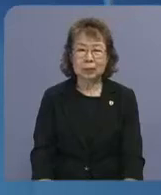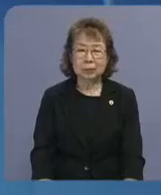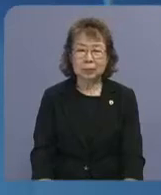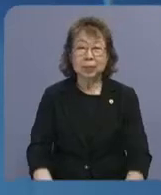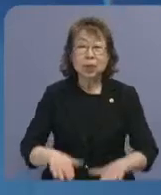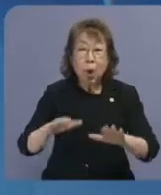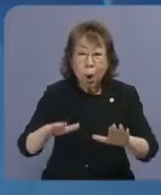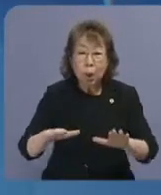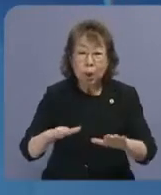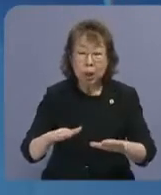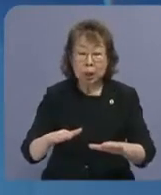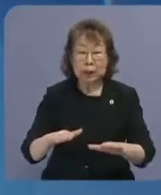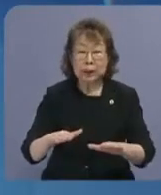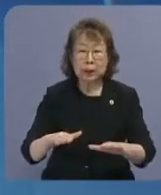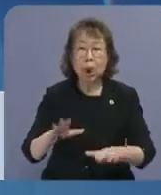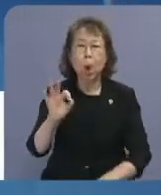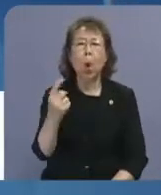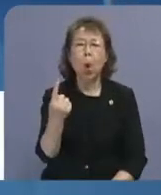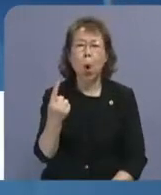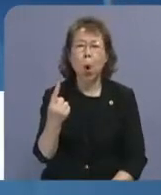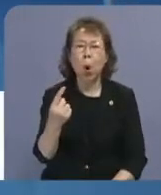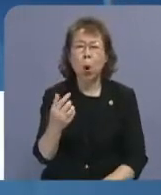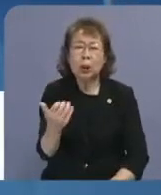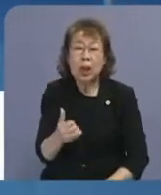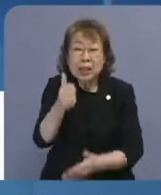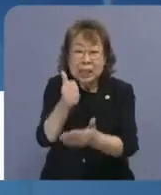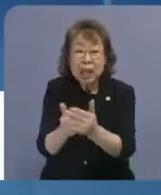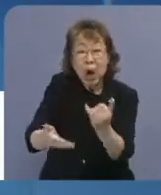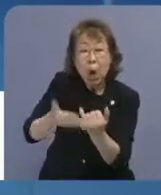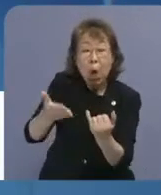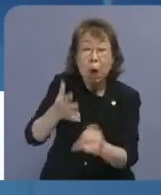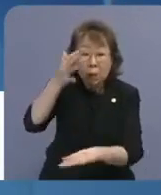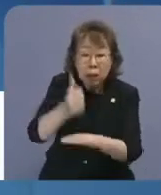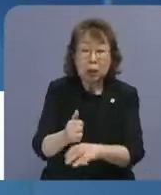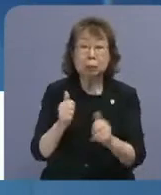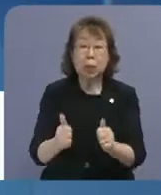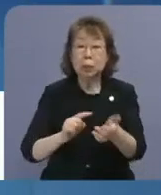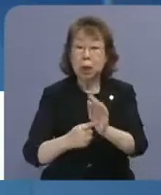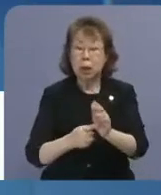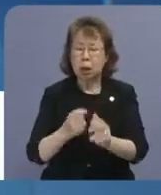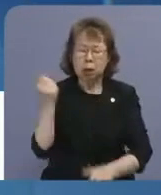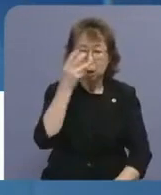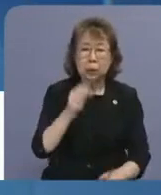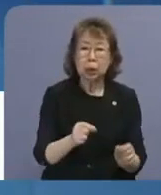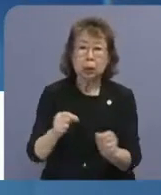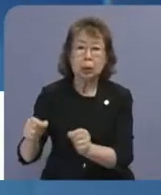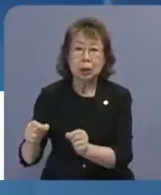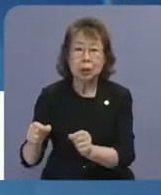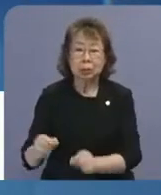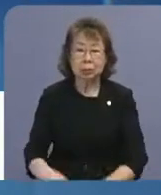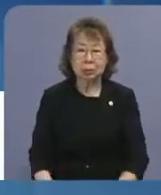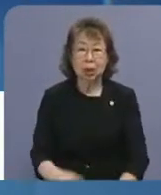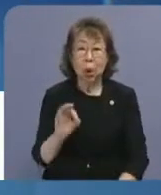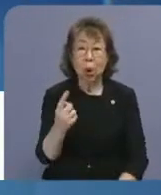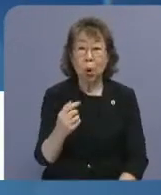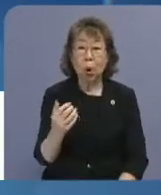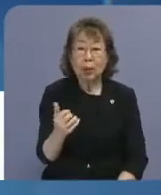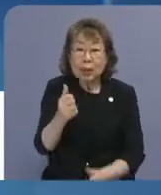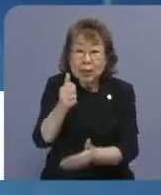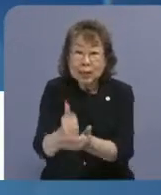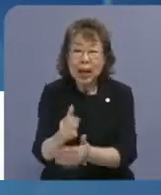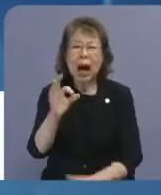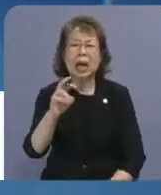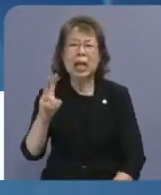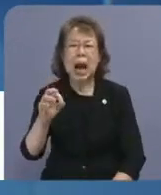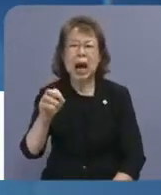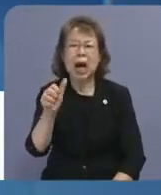네, 오늘로 예정돼 있던 오거돈 전 부산시장의 성추행 사건 결심 공판이 돌연 연기됐습니다. 오 전 시장 측이 양형